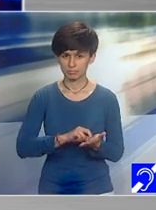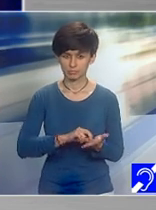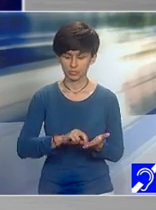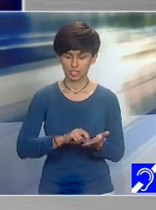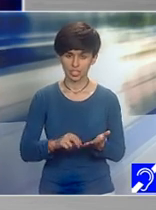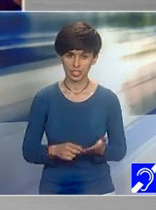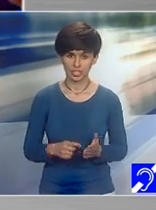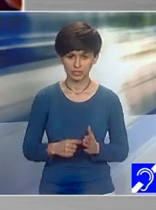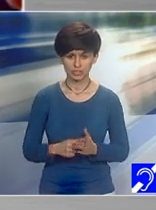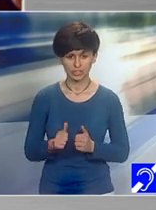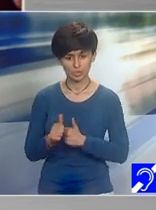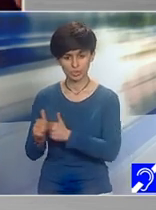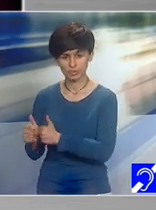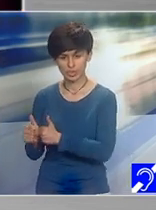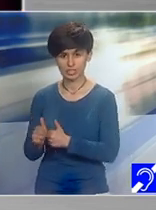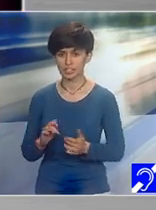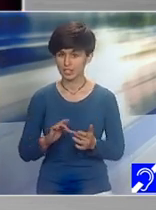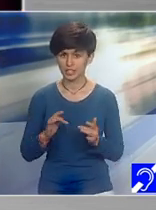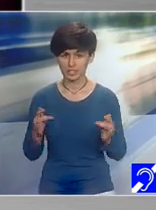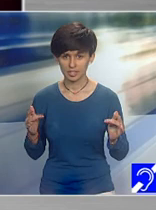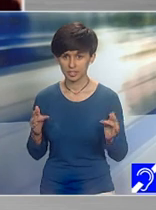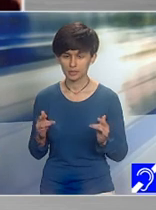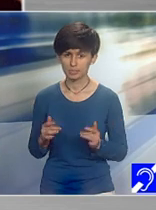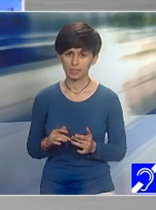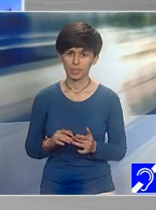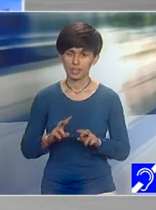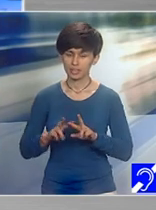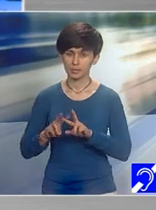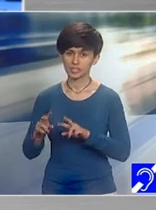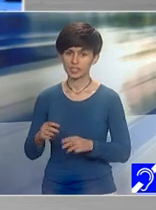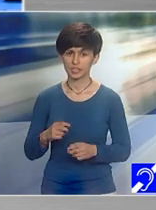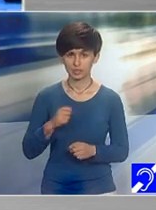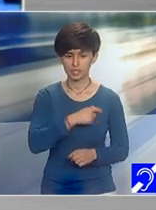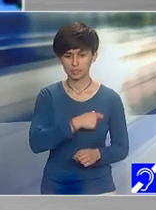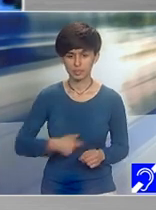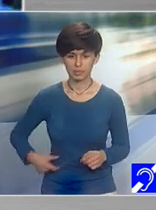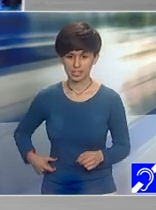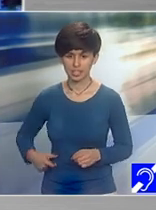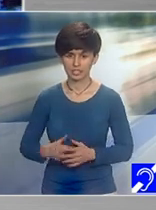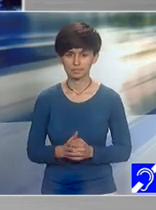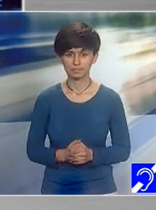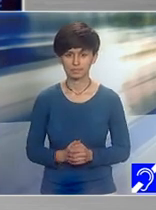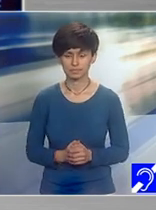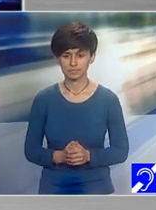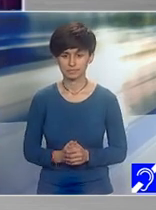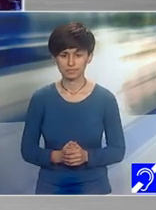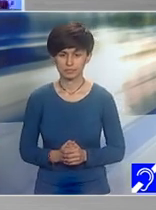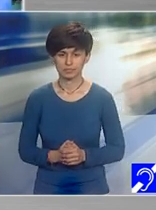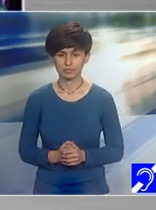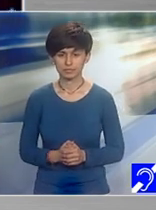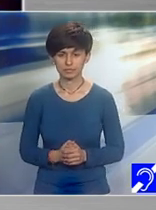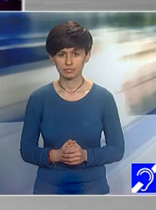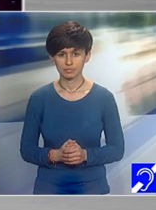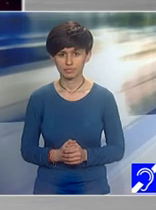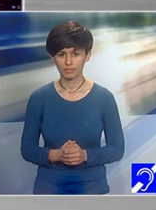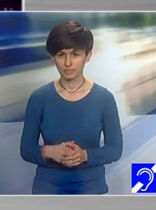unei cereri. Vreau să sumarizați. Ok, dar când vezi că cererea ta stă o lună la același om, încep să spui întrebări, fără niciun fel de răspuns.